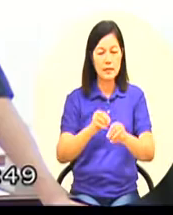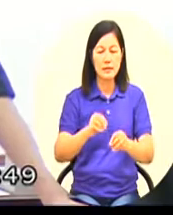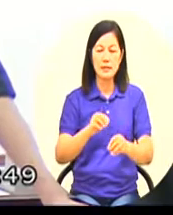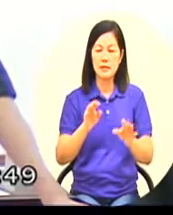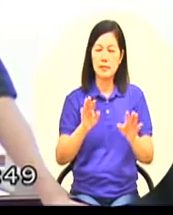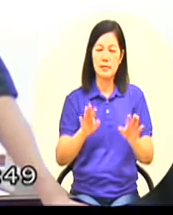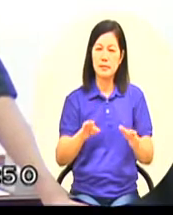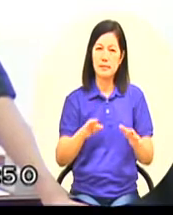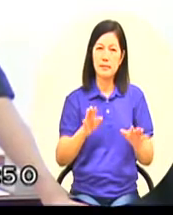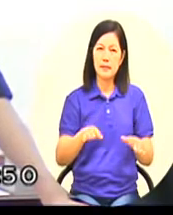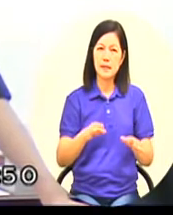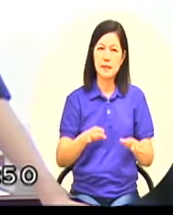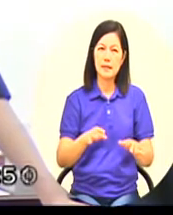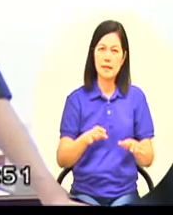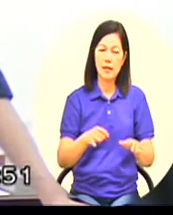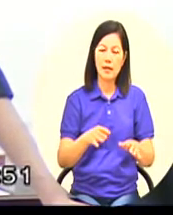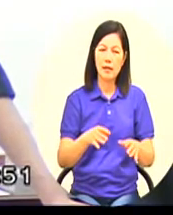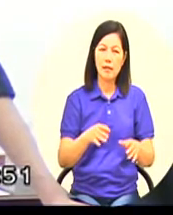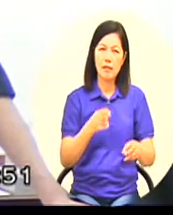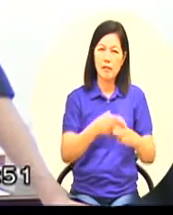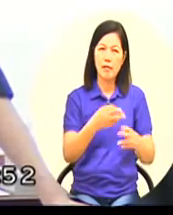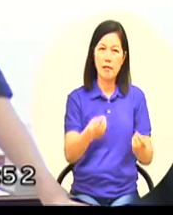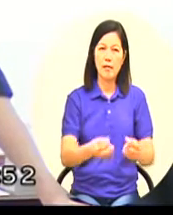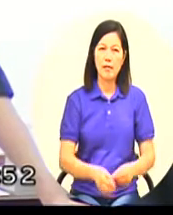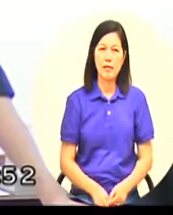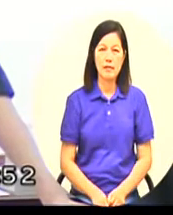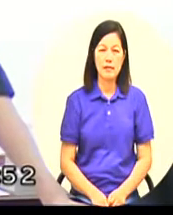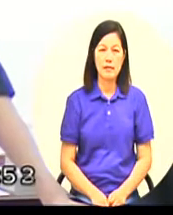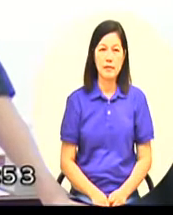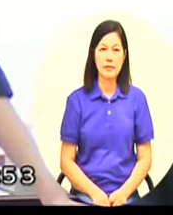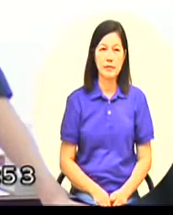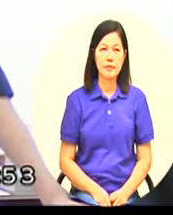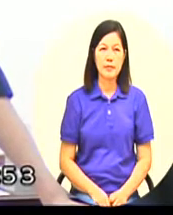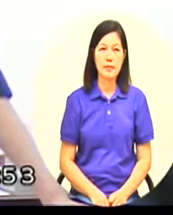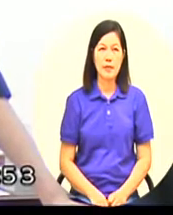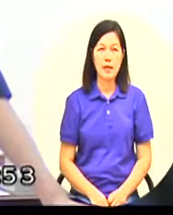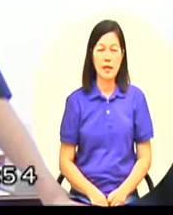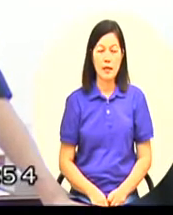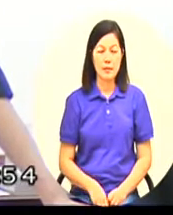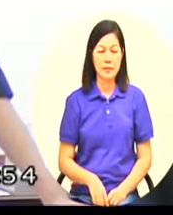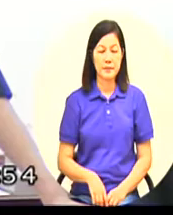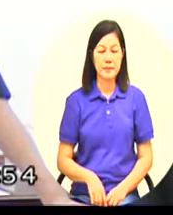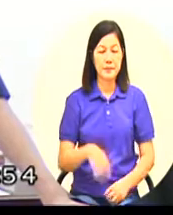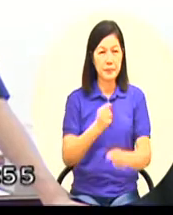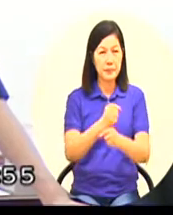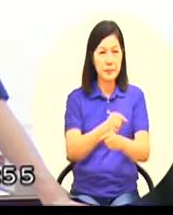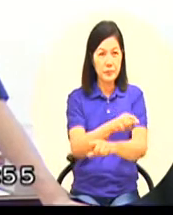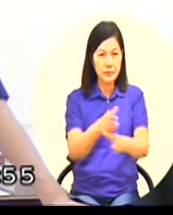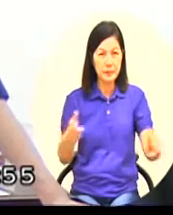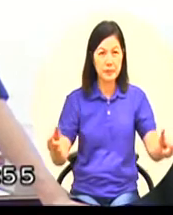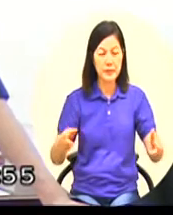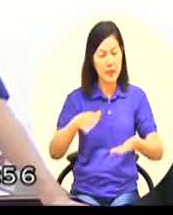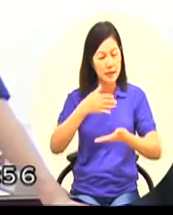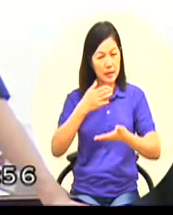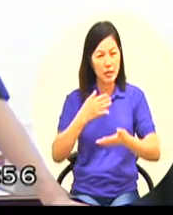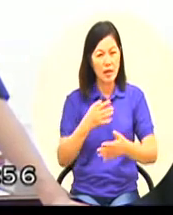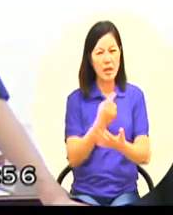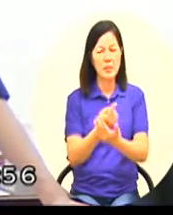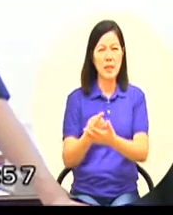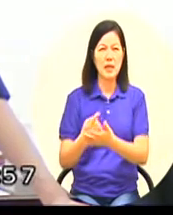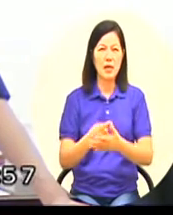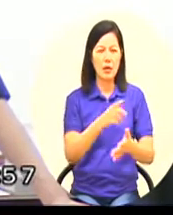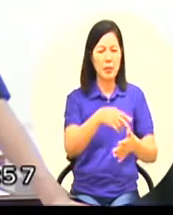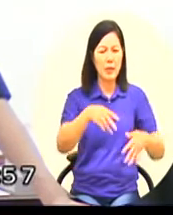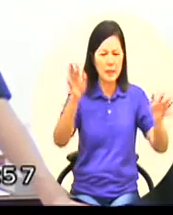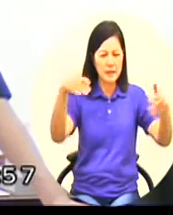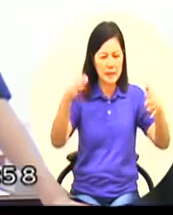不管怎么样一例一休过了。我那天跟几个各行各业的朋友在吃饭，每一个人都跟我说在应征人，因